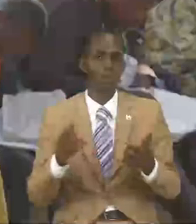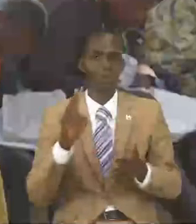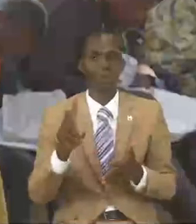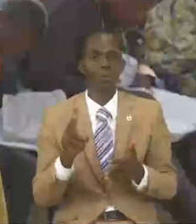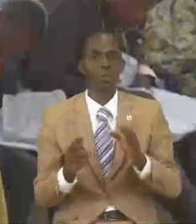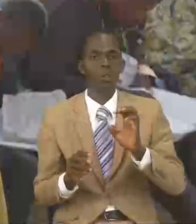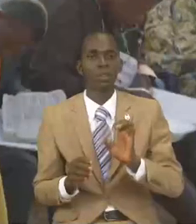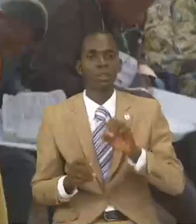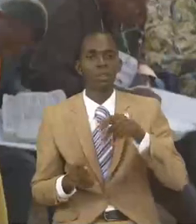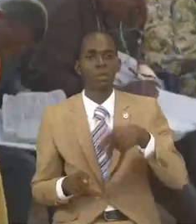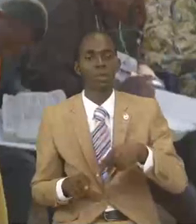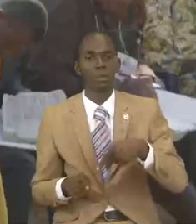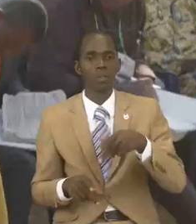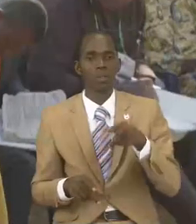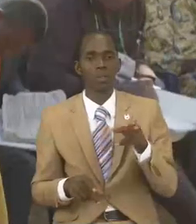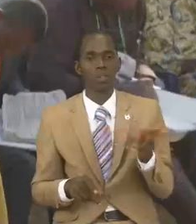2. Éphésiens,